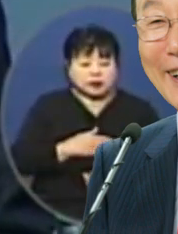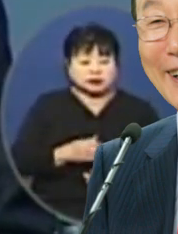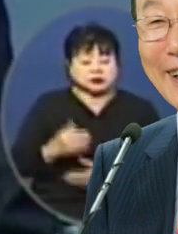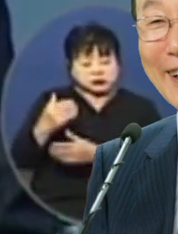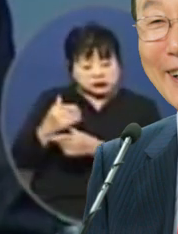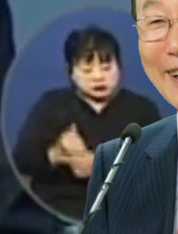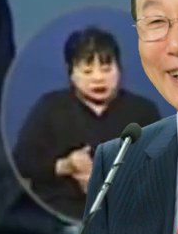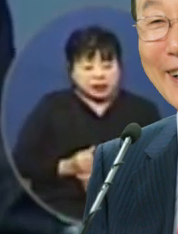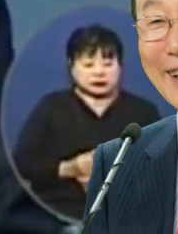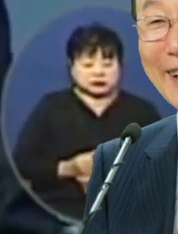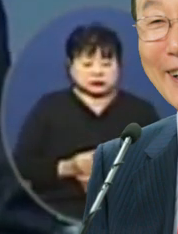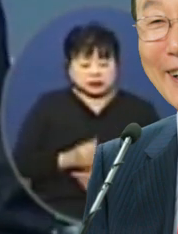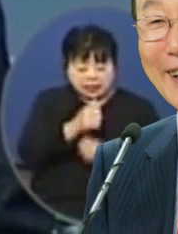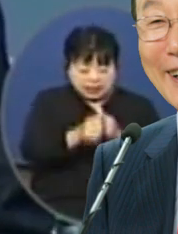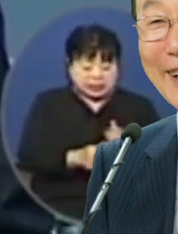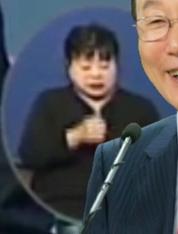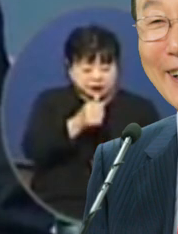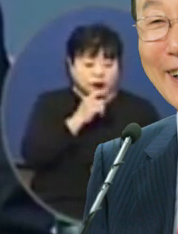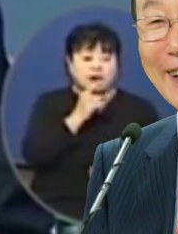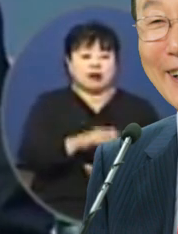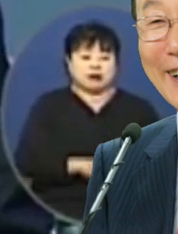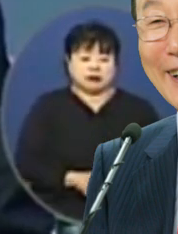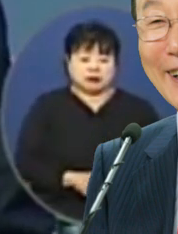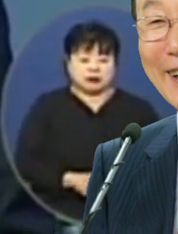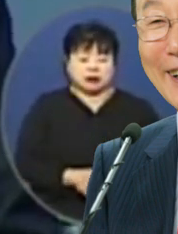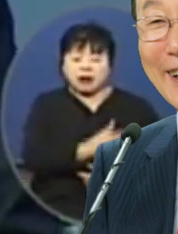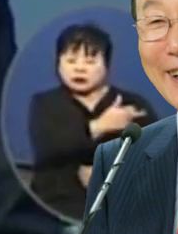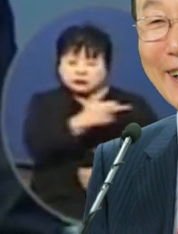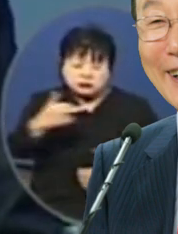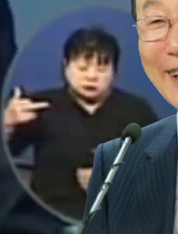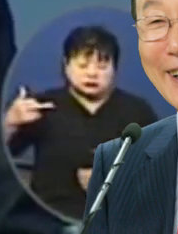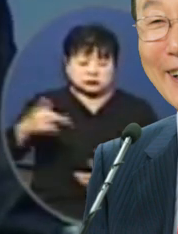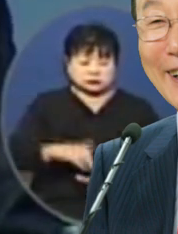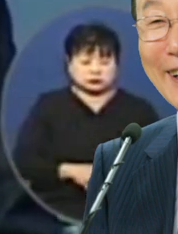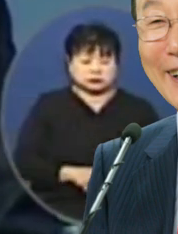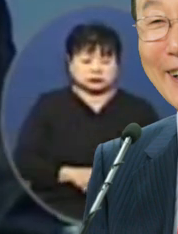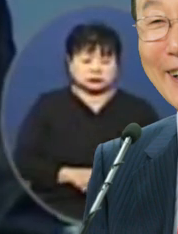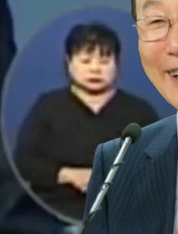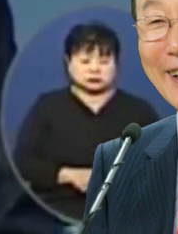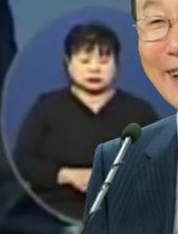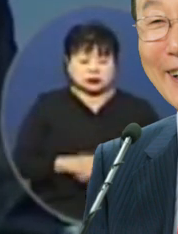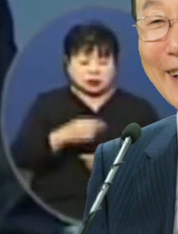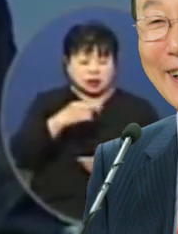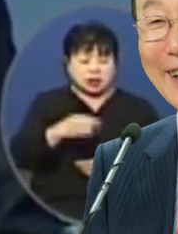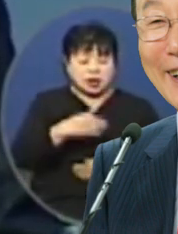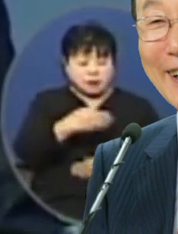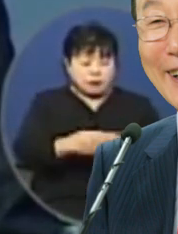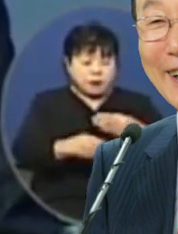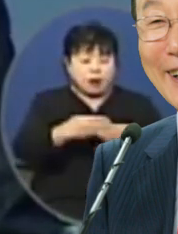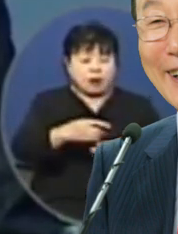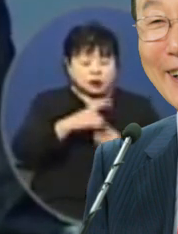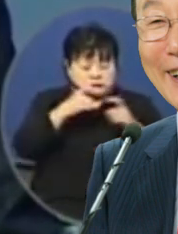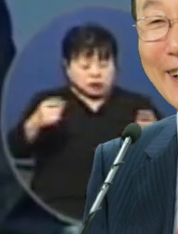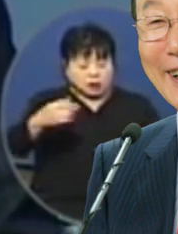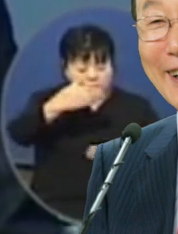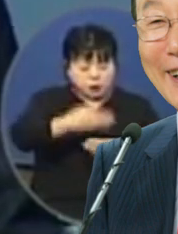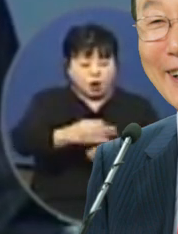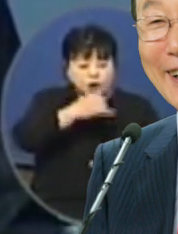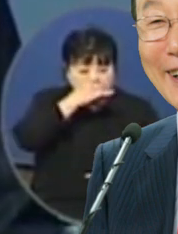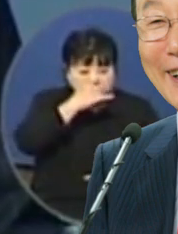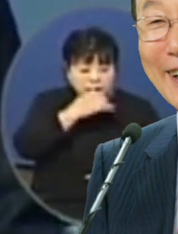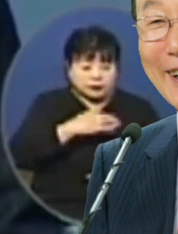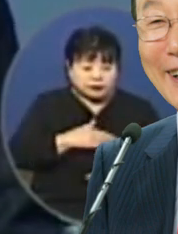의뢰하는 하나님이라 하니 큰 벽과 성벽이 있어서 그게